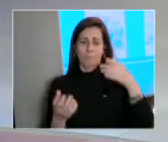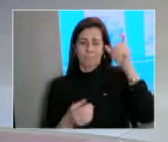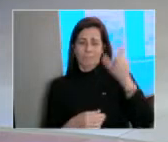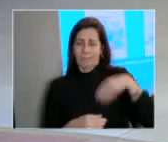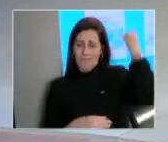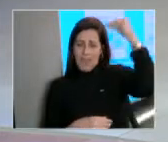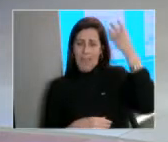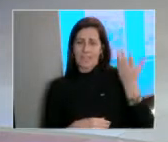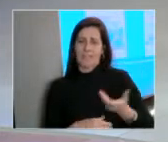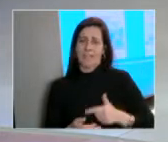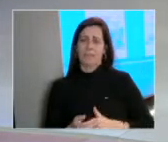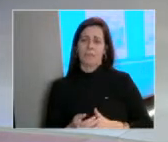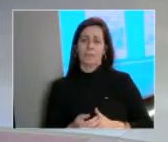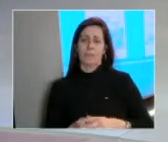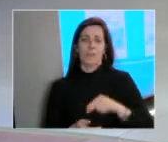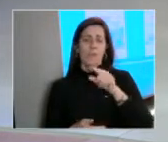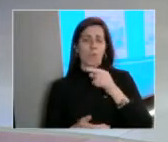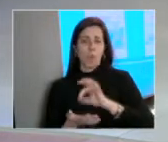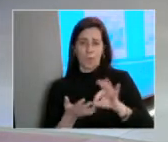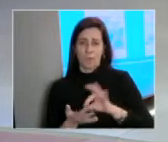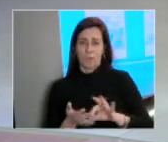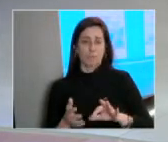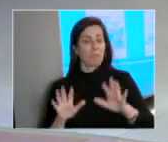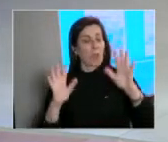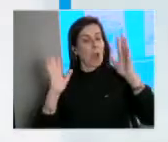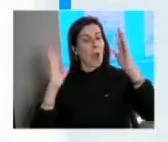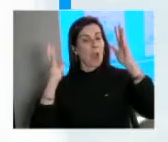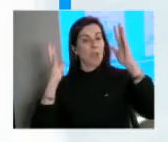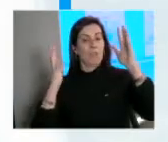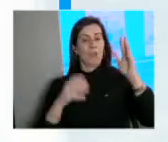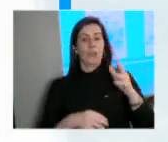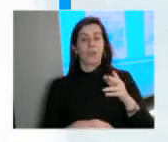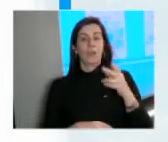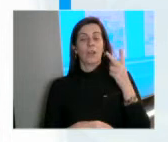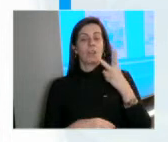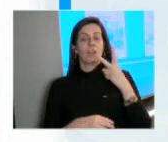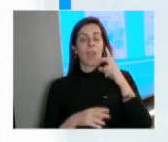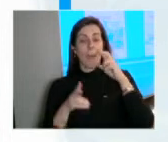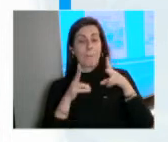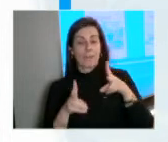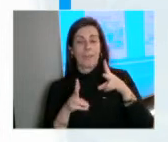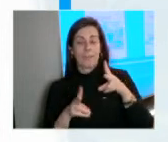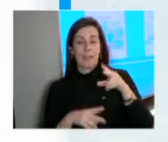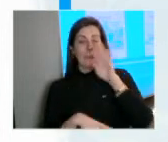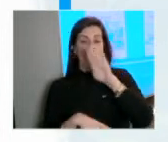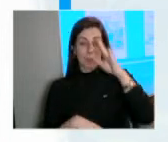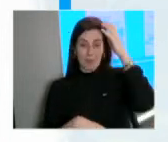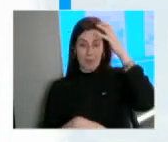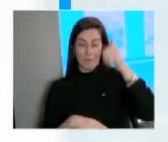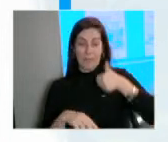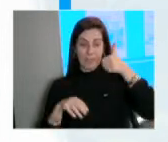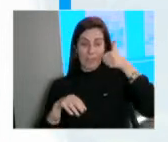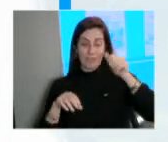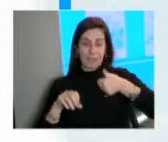איתו על התוכנית הזאת, ואחמד טיבי מצייץ, כל הכבוד לצמת הקומיקאים, ביבי אנד טראמפ, אכן הרבה יותר